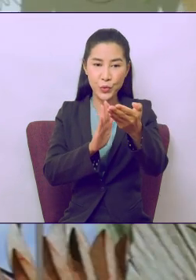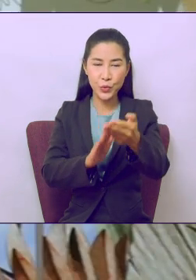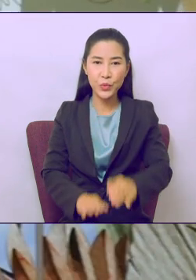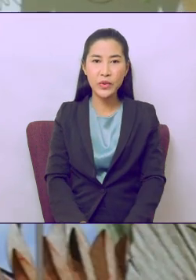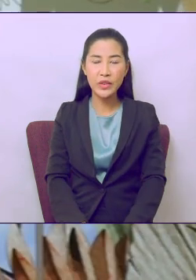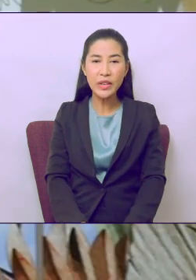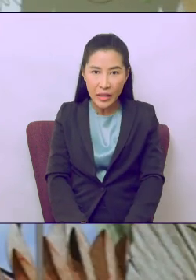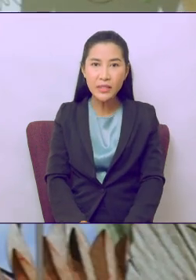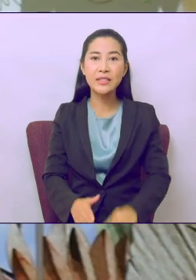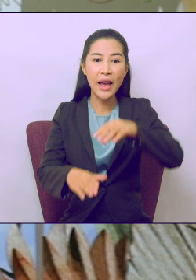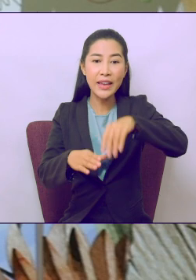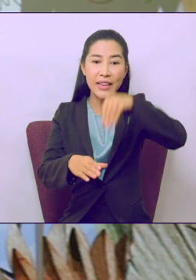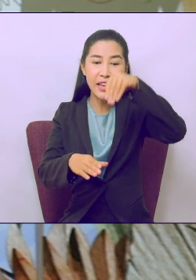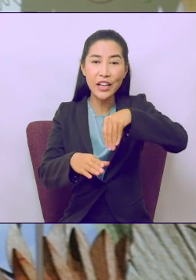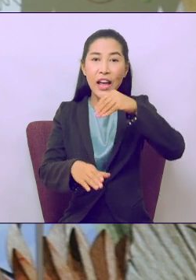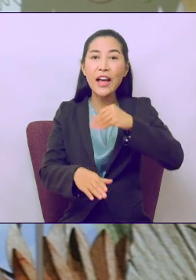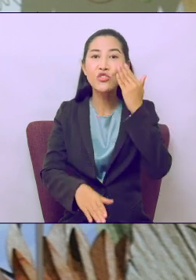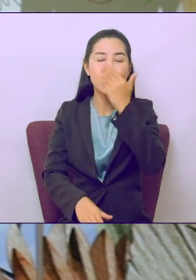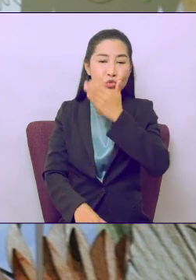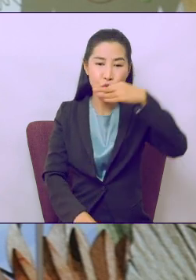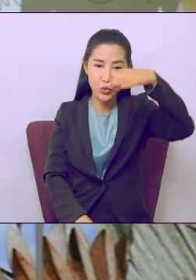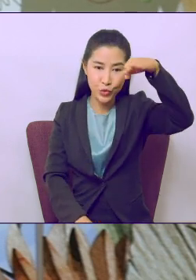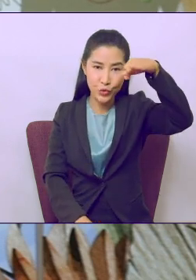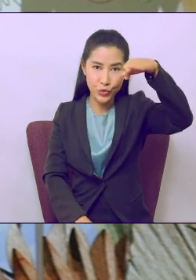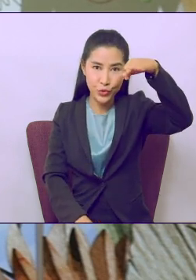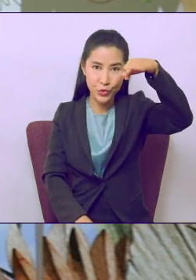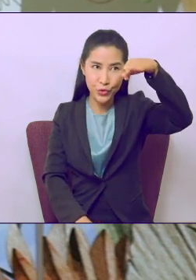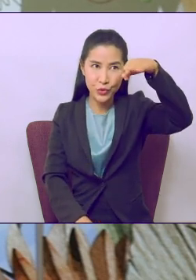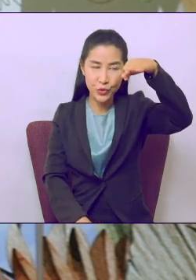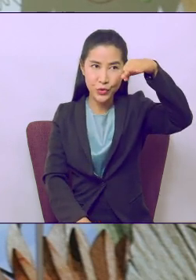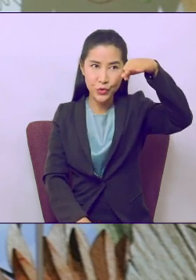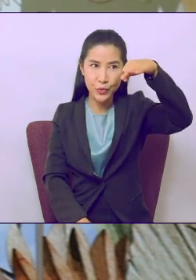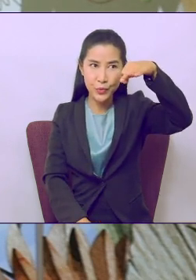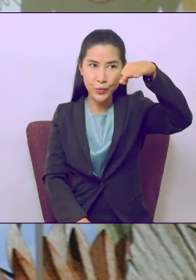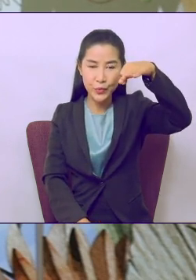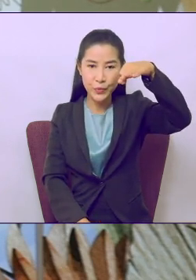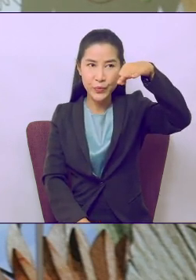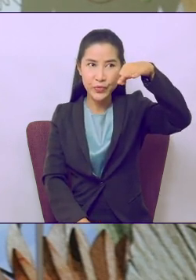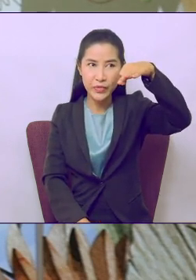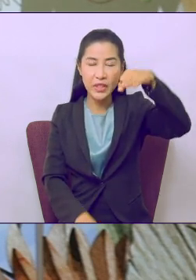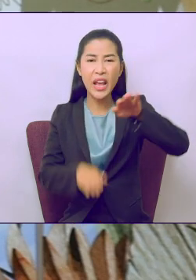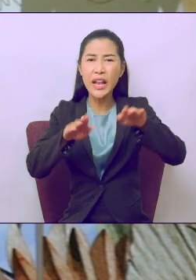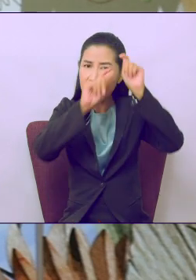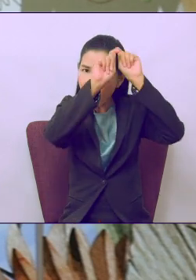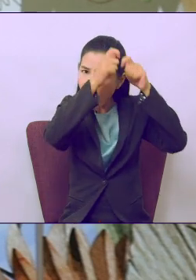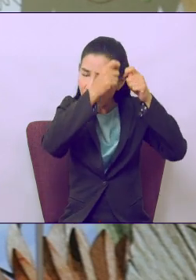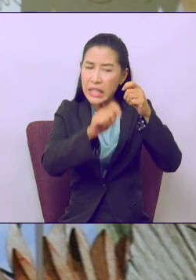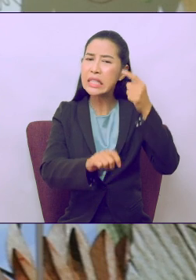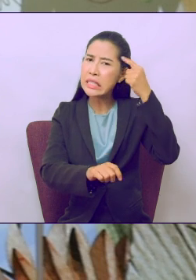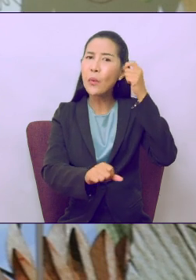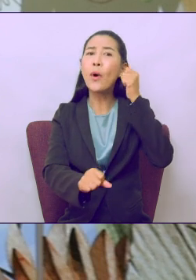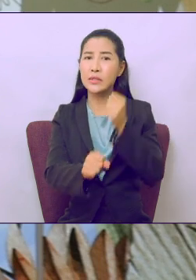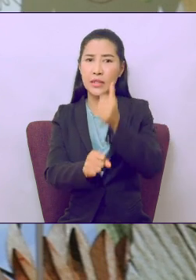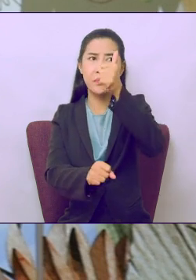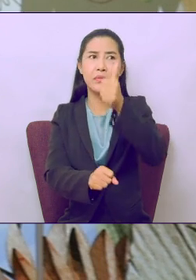ก็จะใช้กระดาษทิชชู่นะครับ 1แผ่นเนาะกระดาษทิชชู่ 1แผ่นนะครับและนะครับเราค่อยๆให้น้องเนาะถ้าเป็นเด็กออทิสติกอ่ะส่วนใหญ่จะทำ